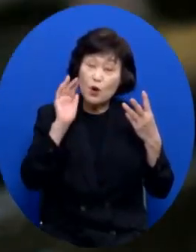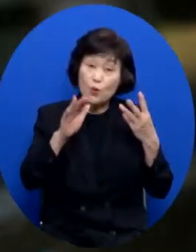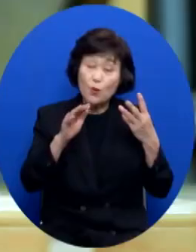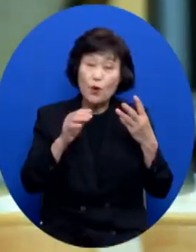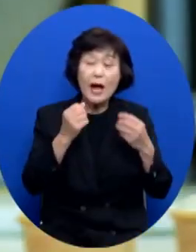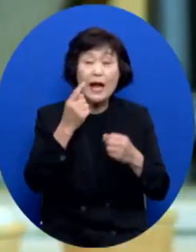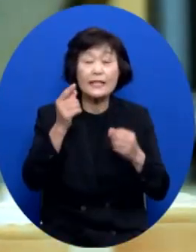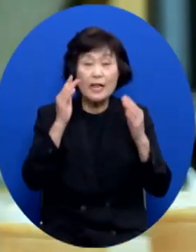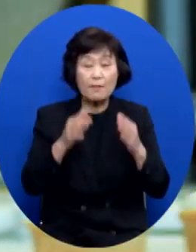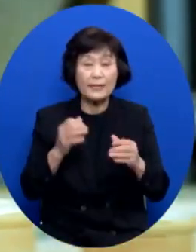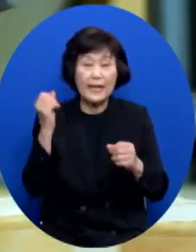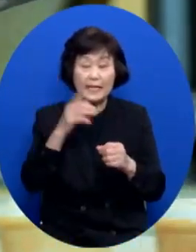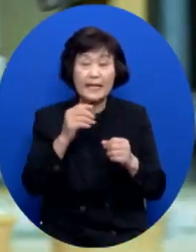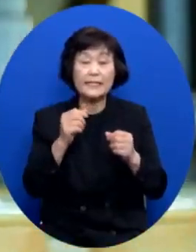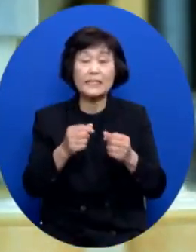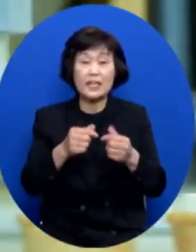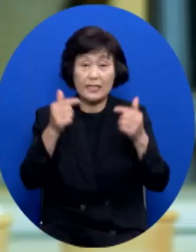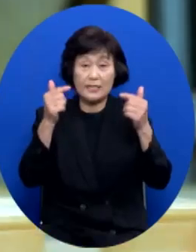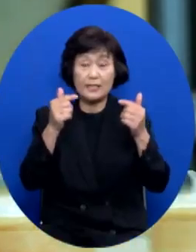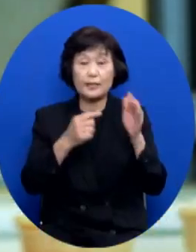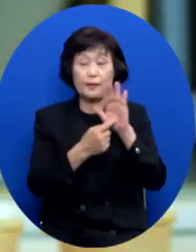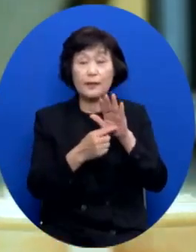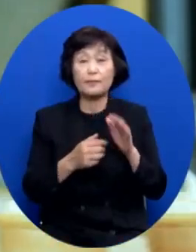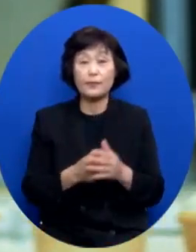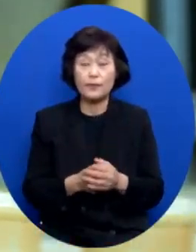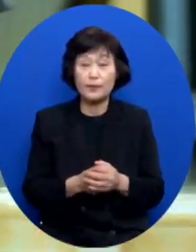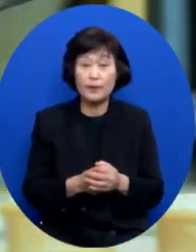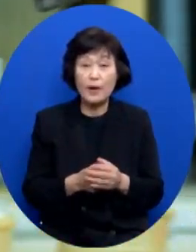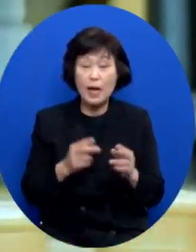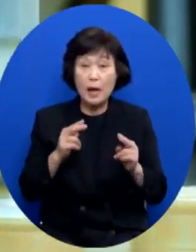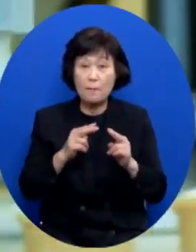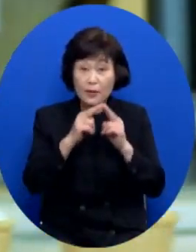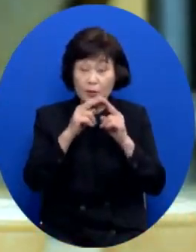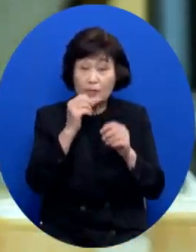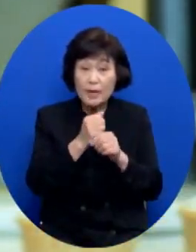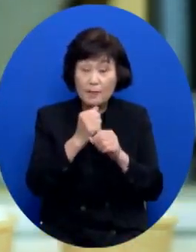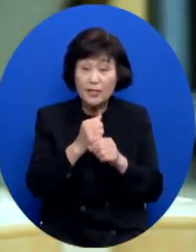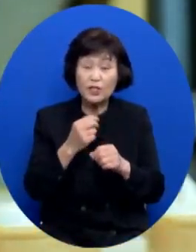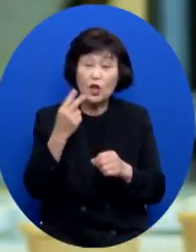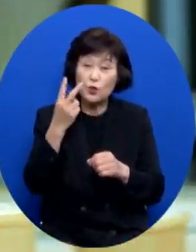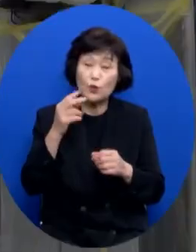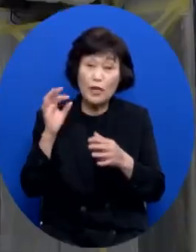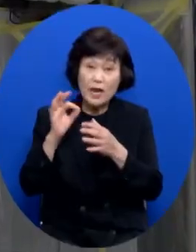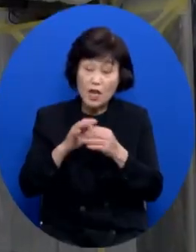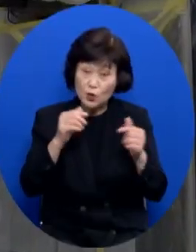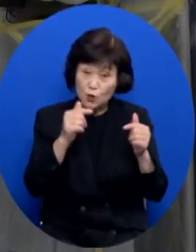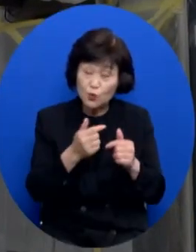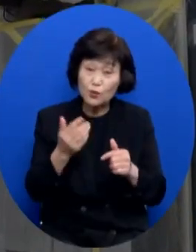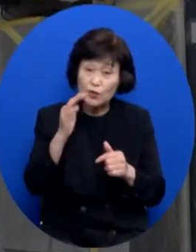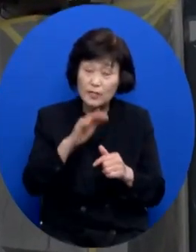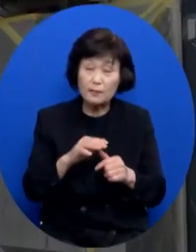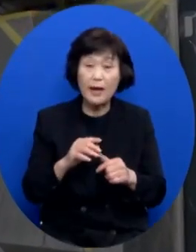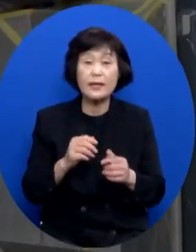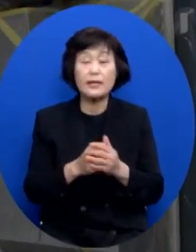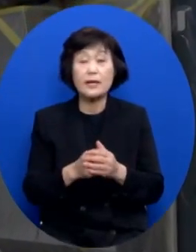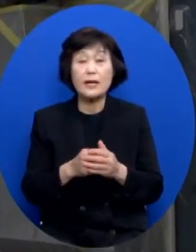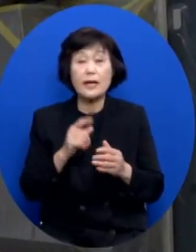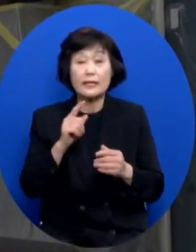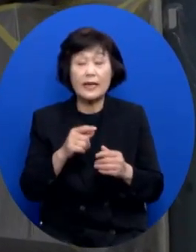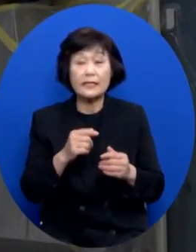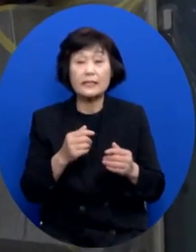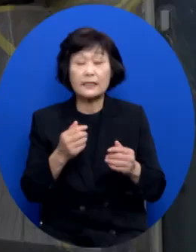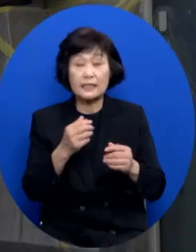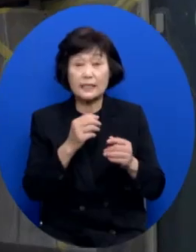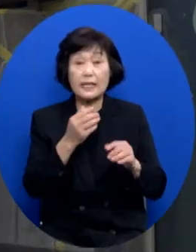다시 증가 전환한 것으로 나타났습니다. 반도체 생산이 두 달 연속 줄었지만 15개월 만에 최대폭